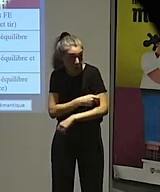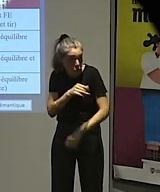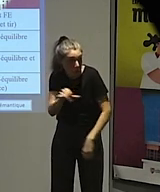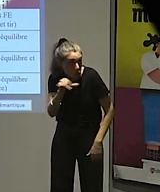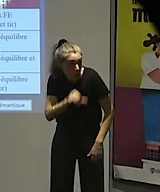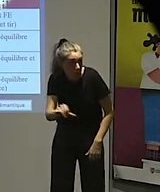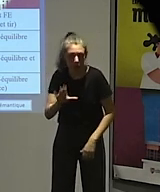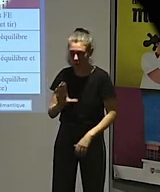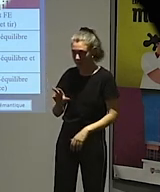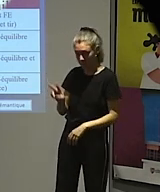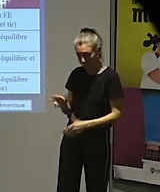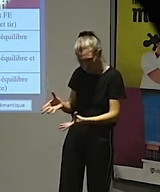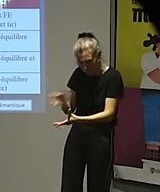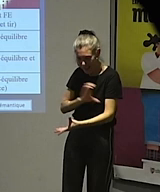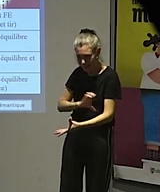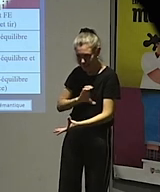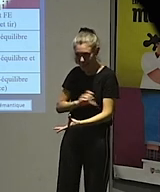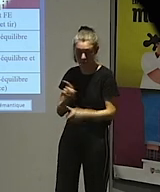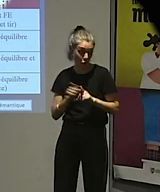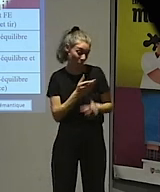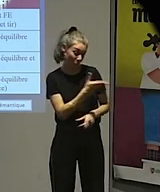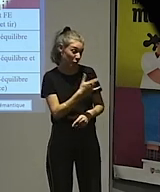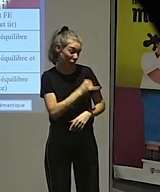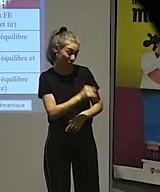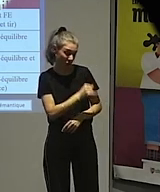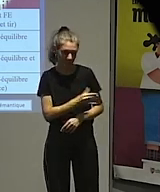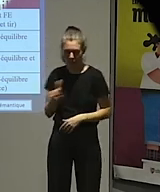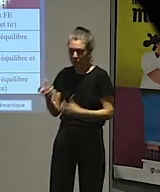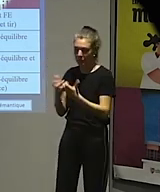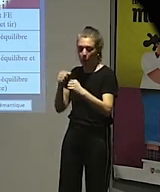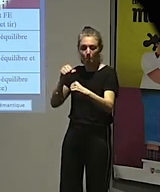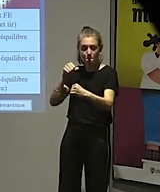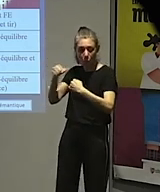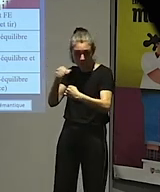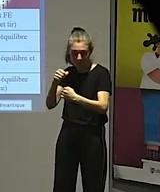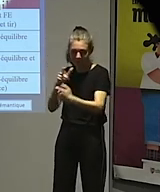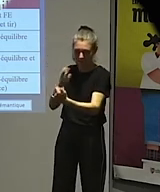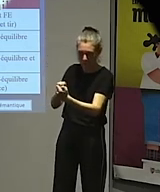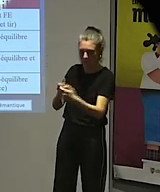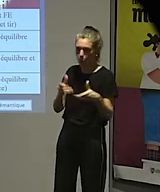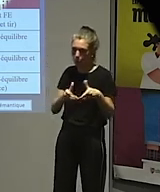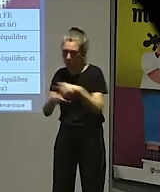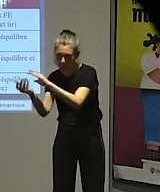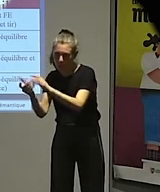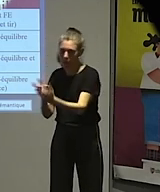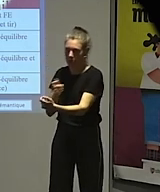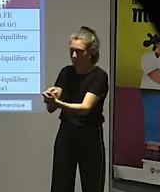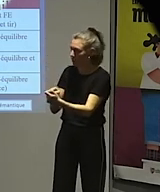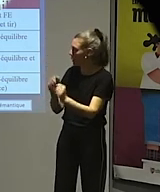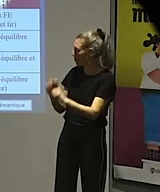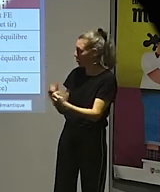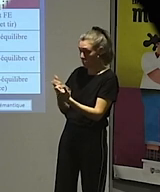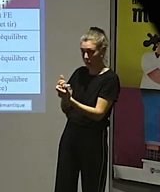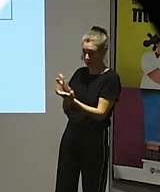plein de sports comme vous parce qu'il y a de la richesse dans le sport. La boxe adaptée, le rugby pour ne citer que, ont été utilisés